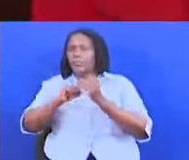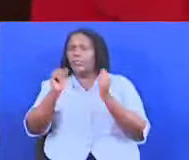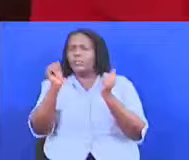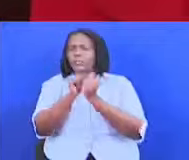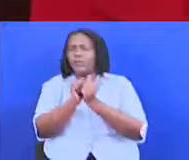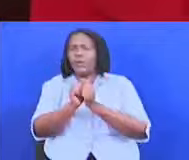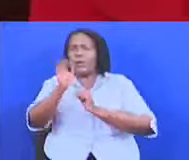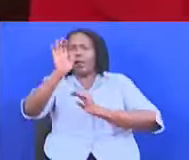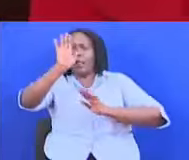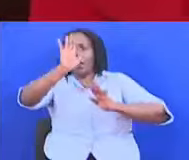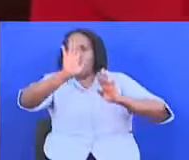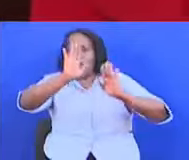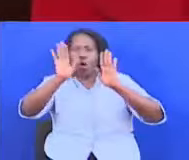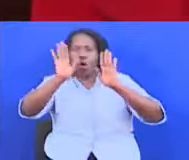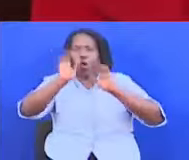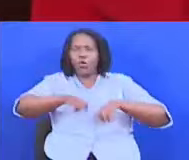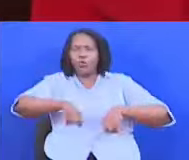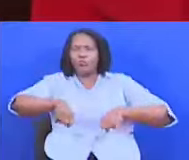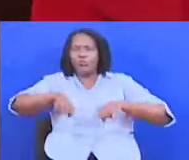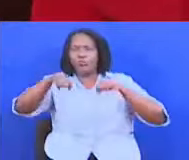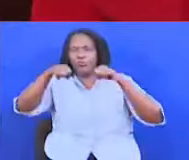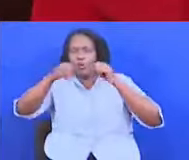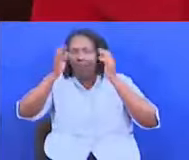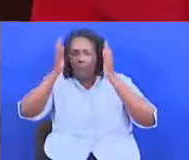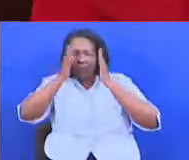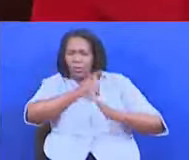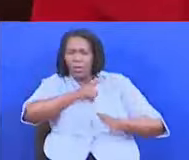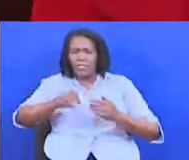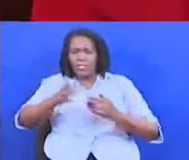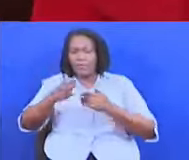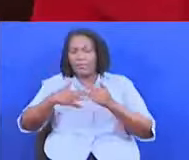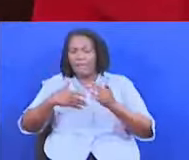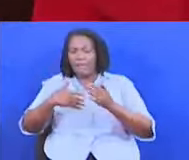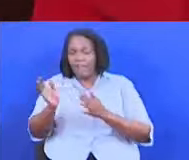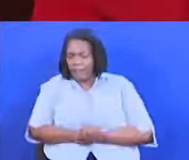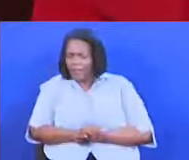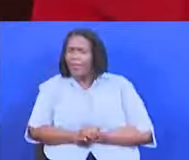Rais amelifanya na imeonekana